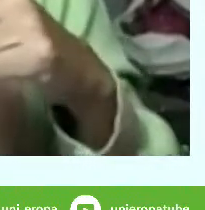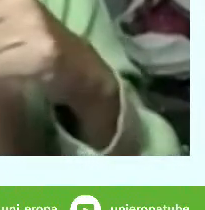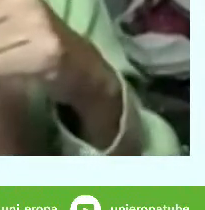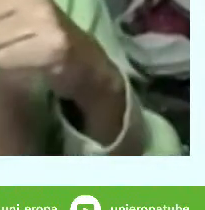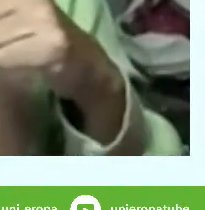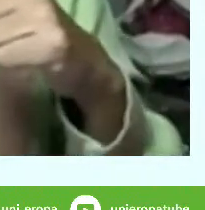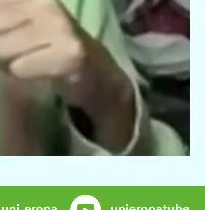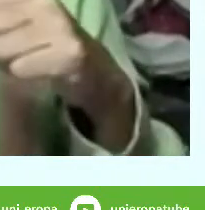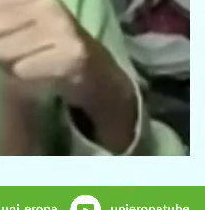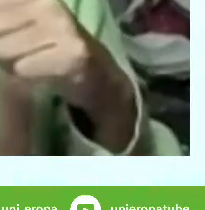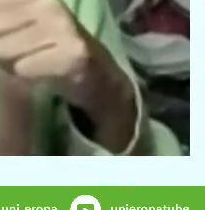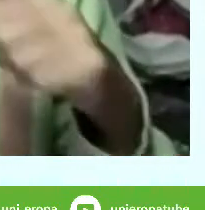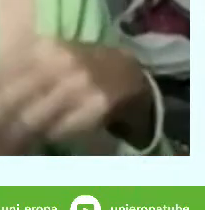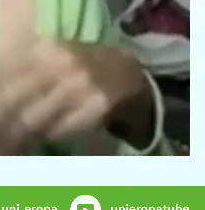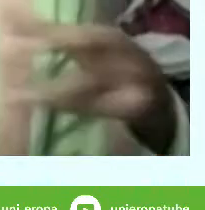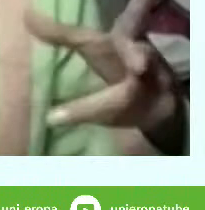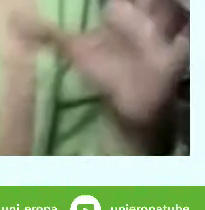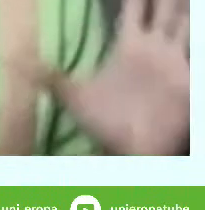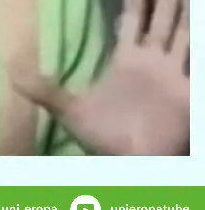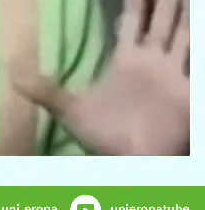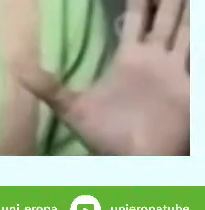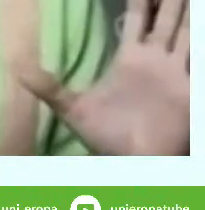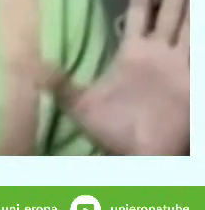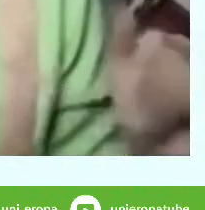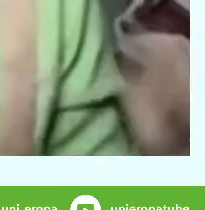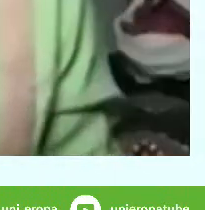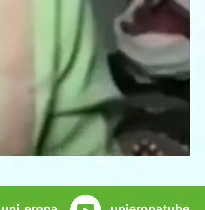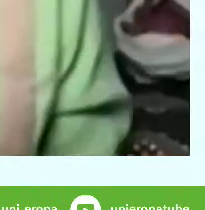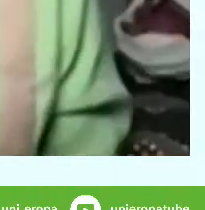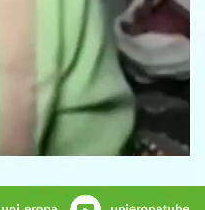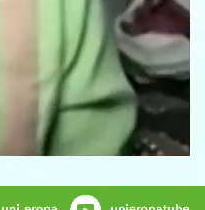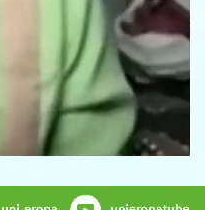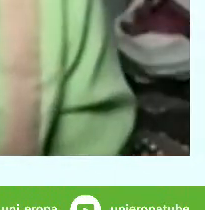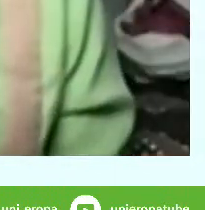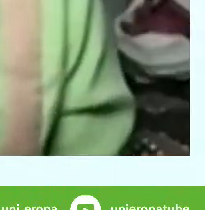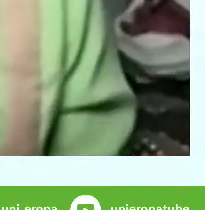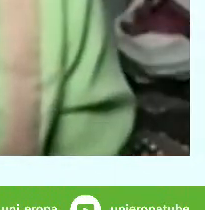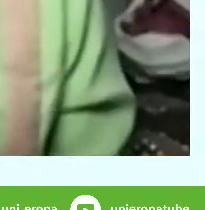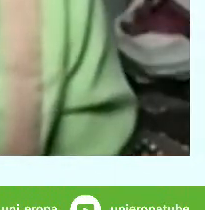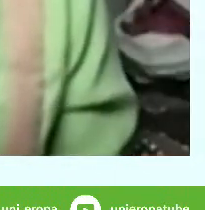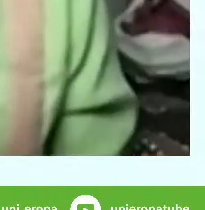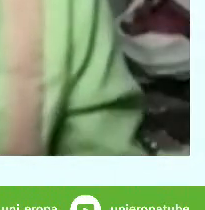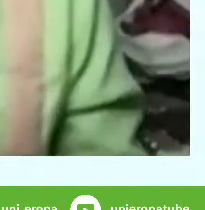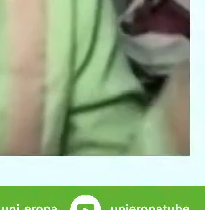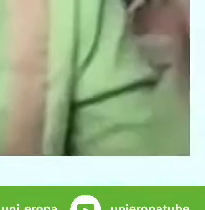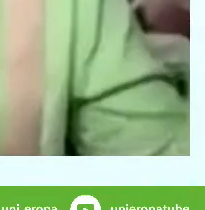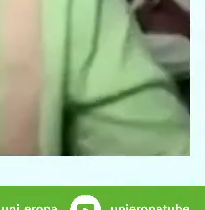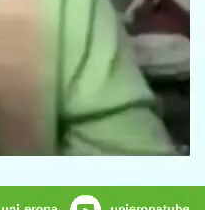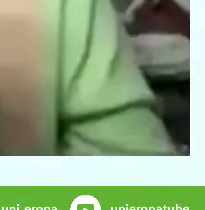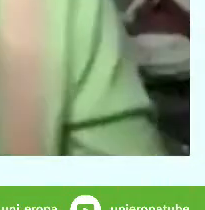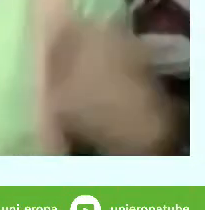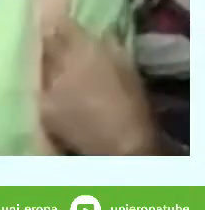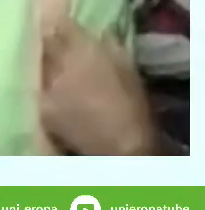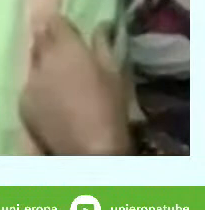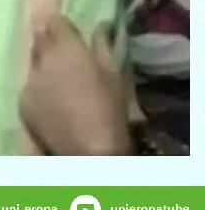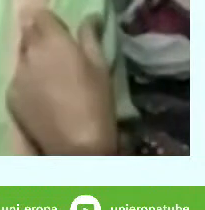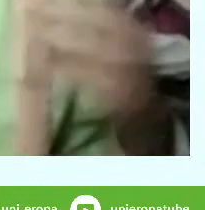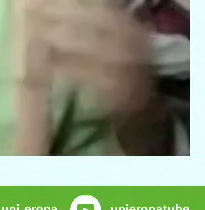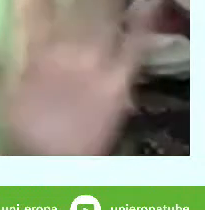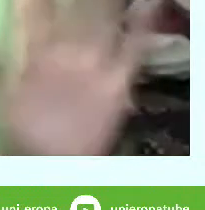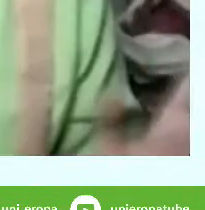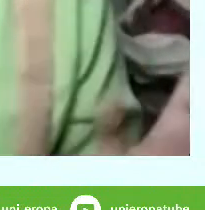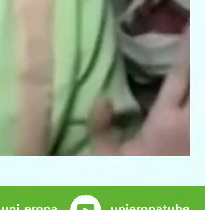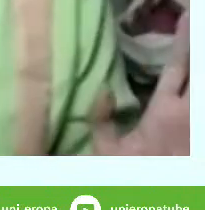Kembali jadi tidak tidak hanya misalkan keren saat ini seperti ini abis itu tengkleng tahun depan ganti lagi Which is tren yang kemarin nggak bisa